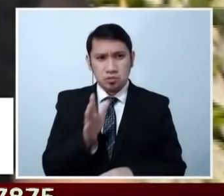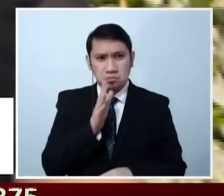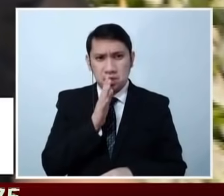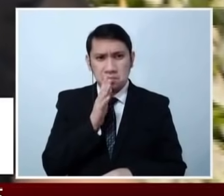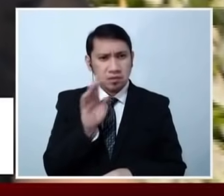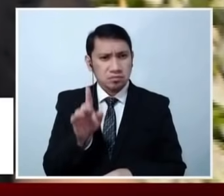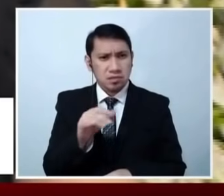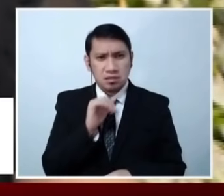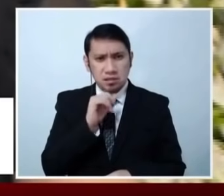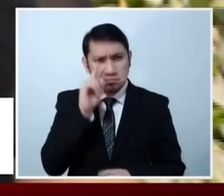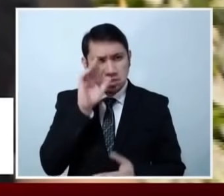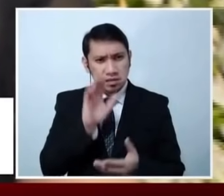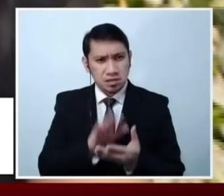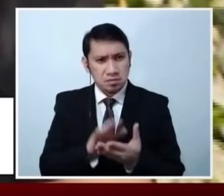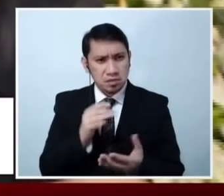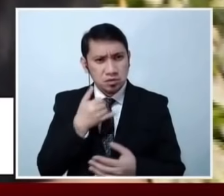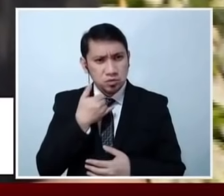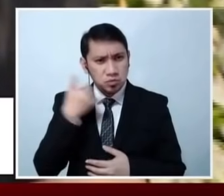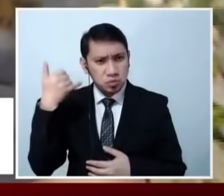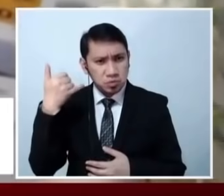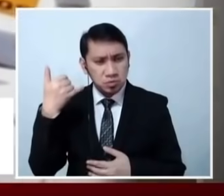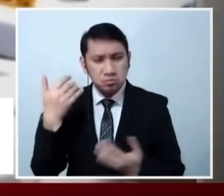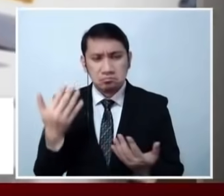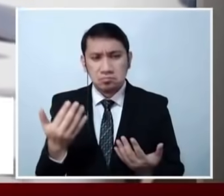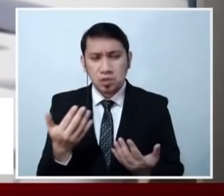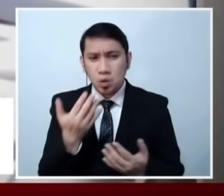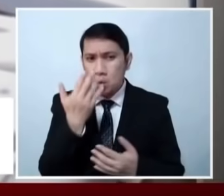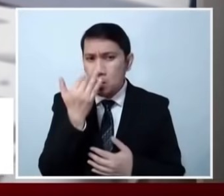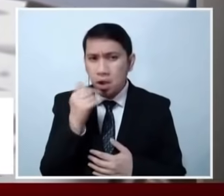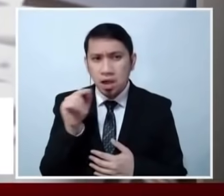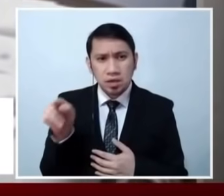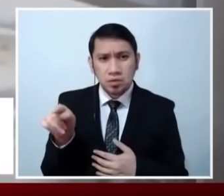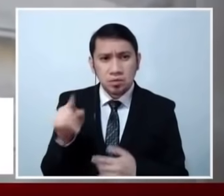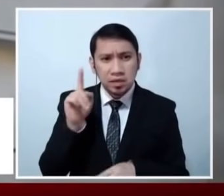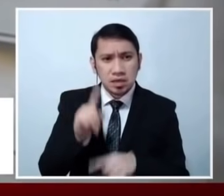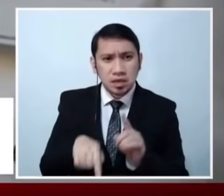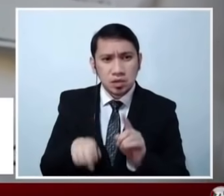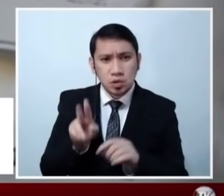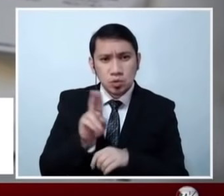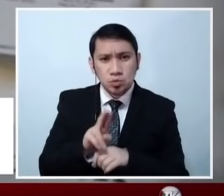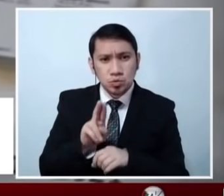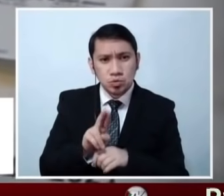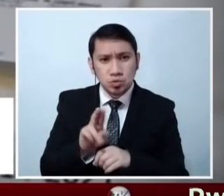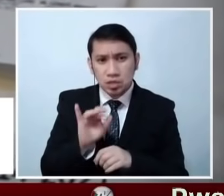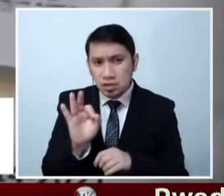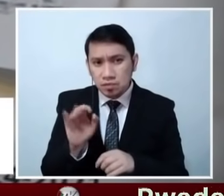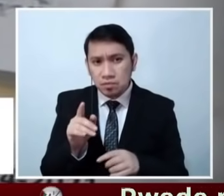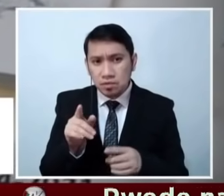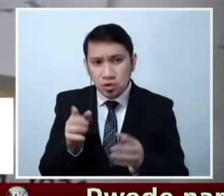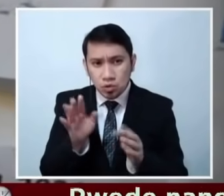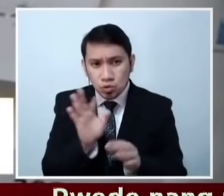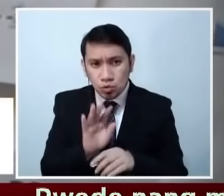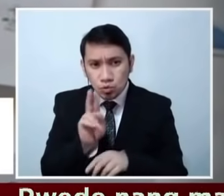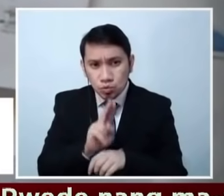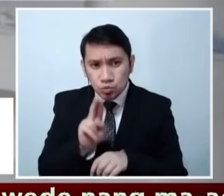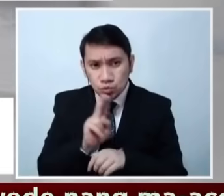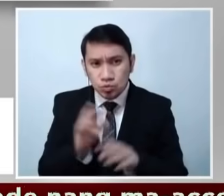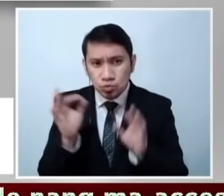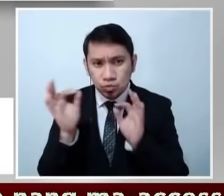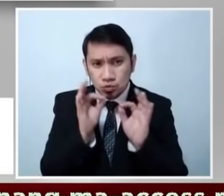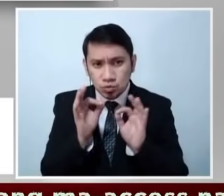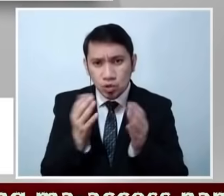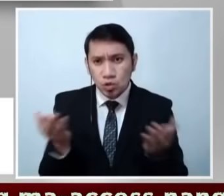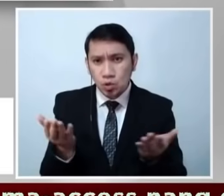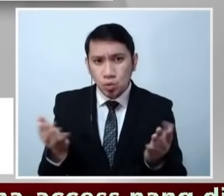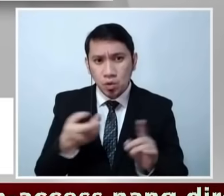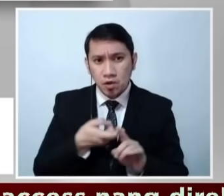Bree. Kinwestiyon din nila kung bakit hindi masagot ni Julian ang paggamit ng droga at saan nang galing ang cocaine na nahanap sa kwarto.